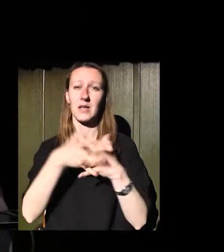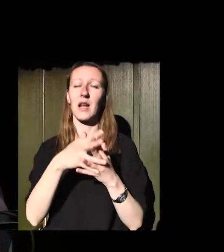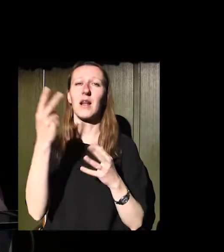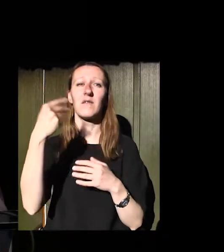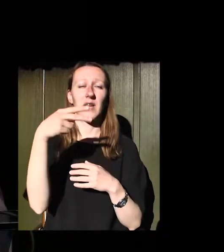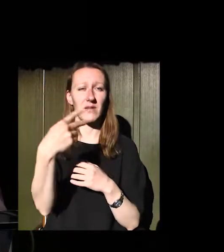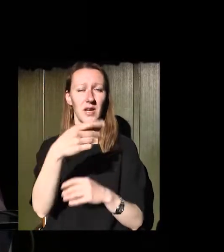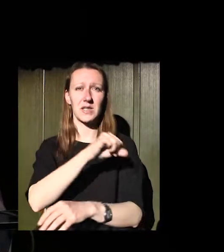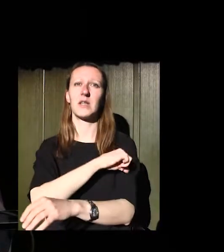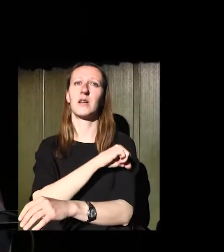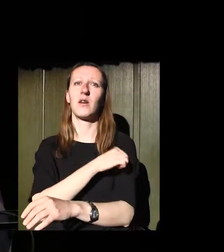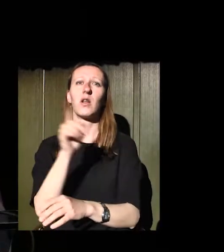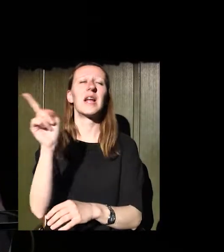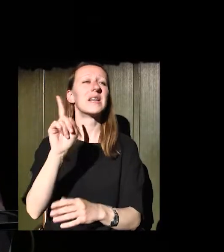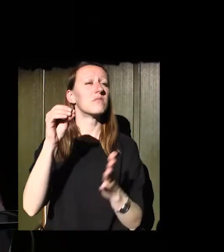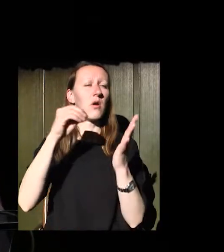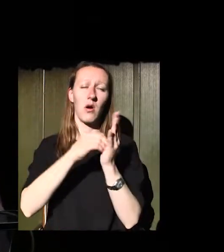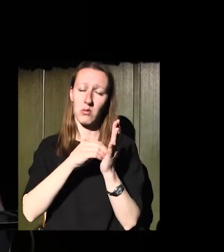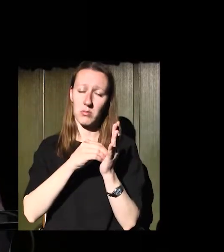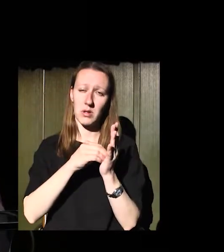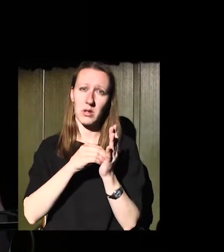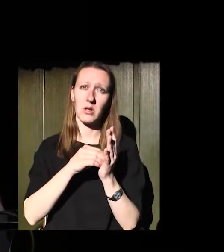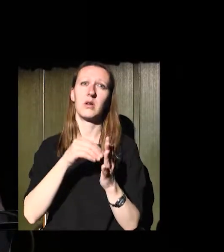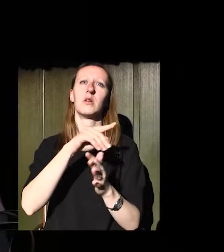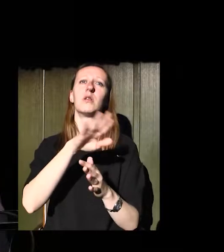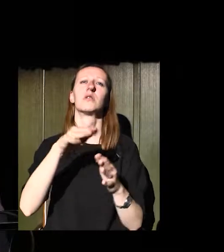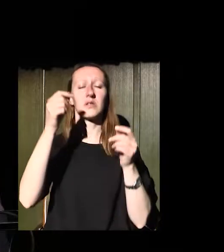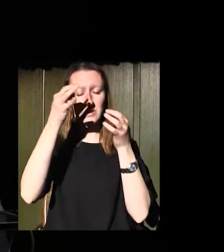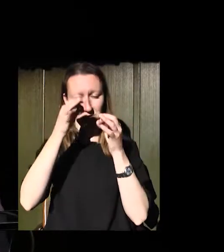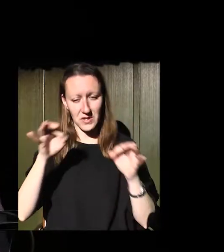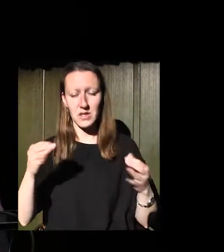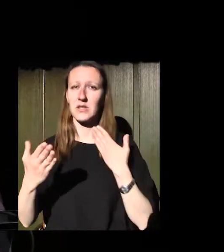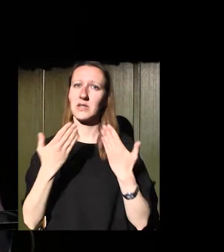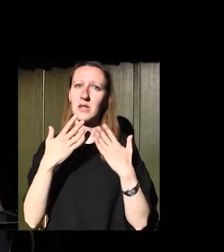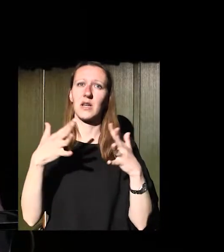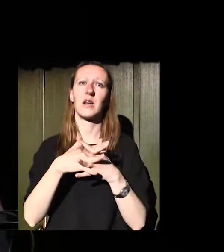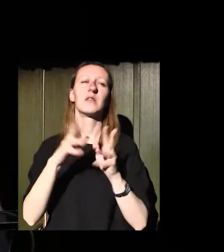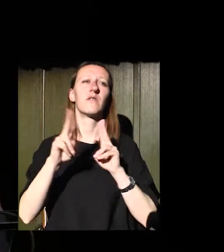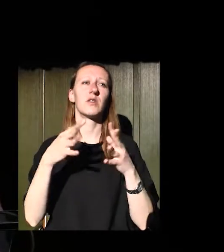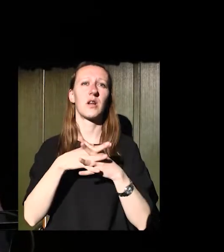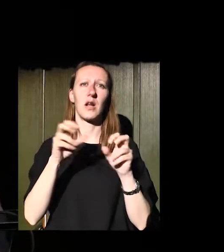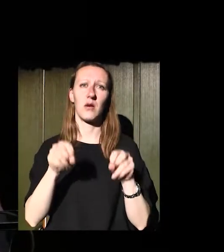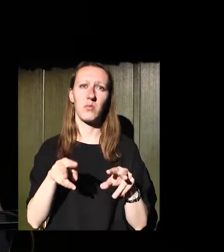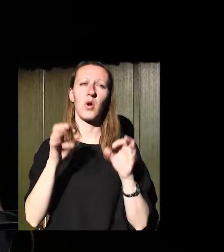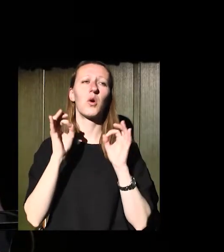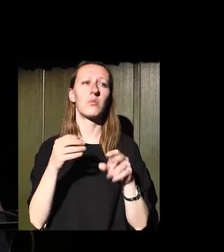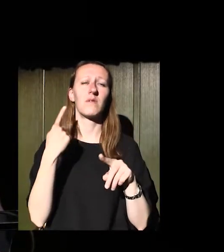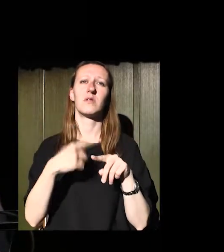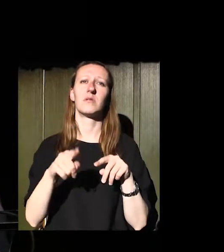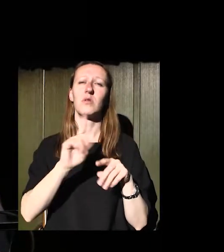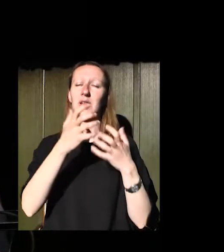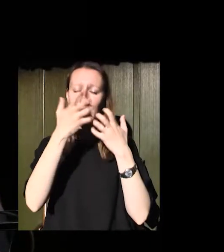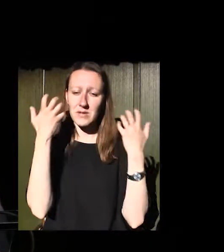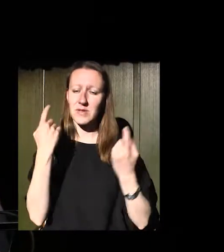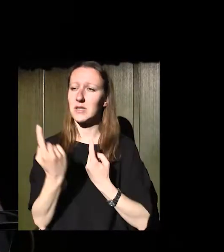Dan grada 2020. godine, nismo obilježili tradicionalnom svečanom sjednicom Gradskog vijeća grada Pule, upravo